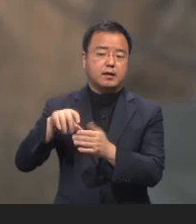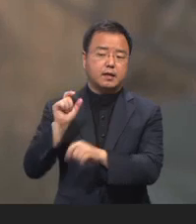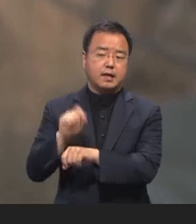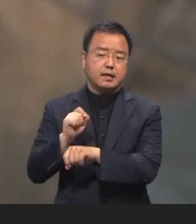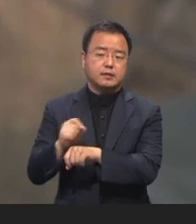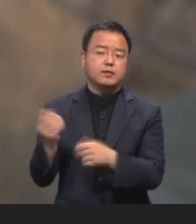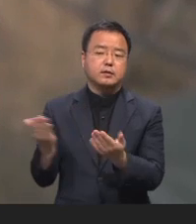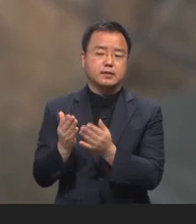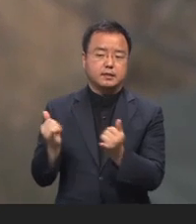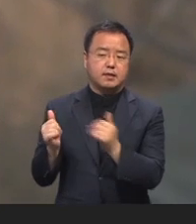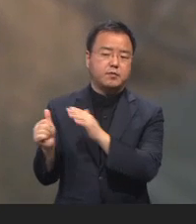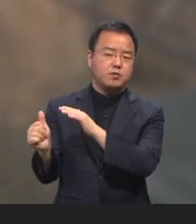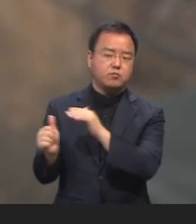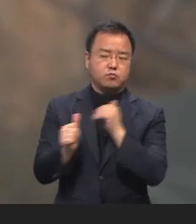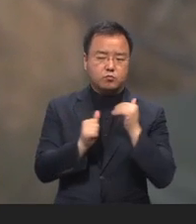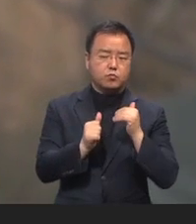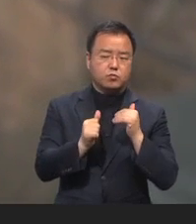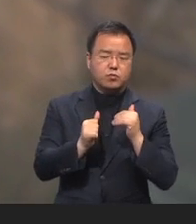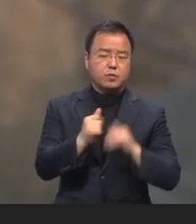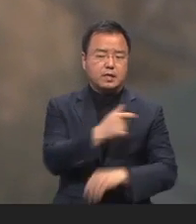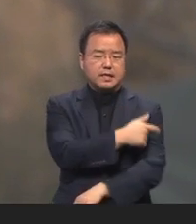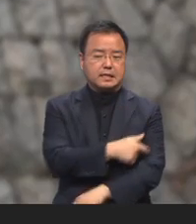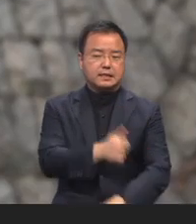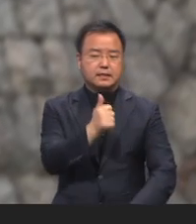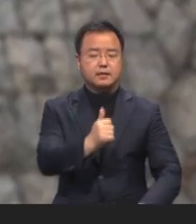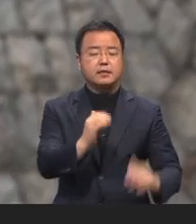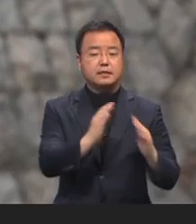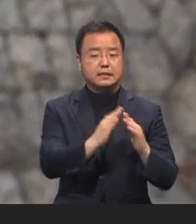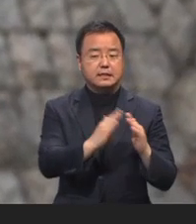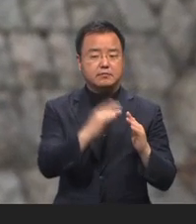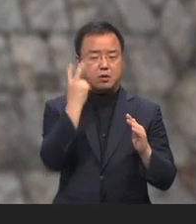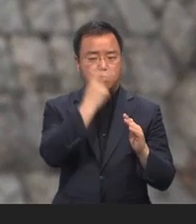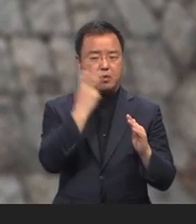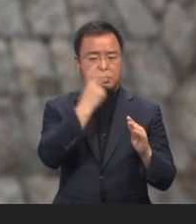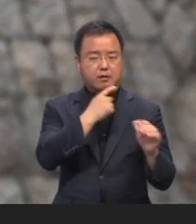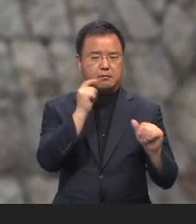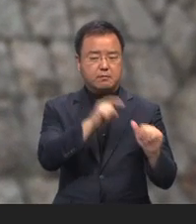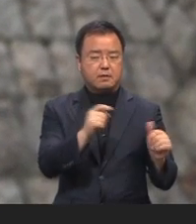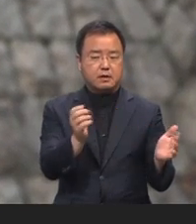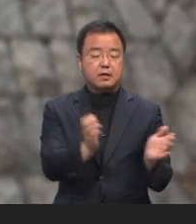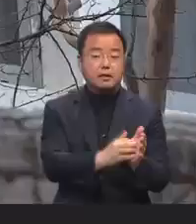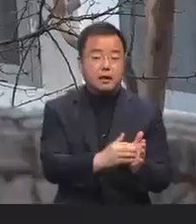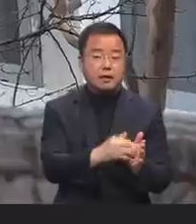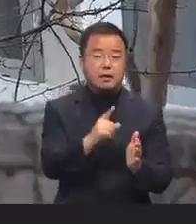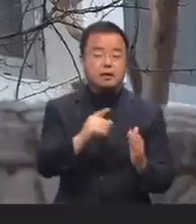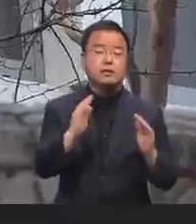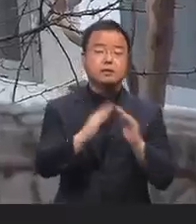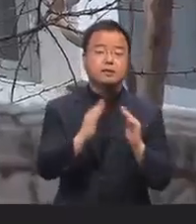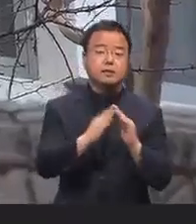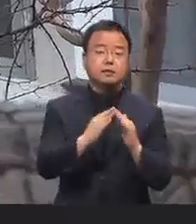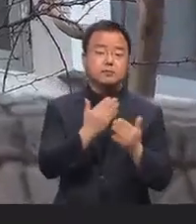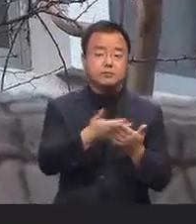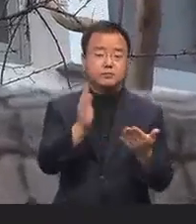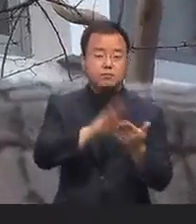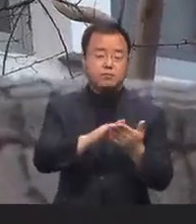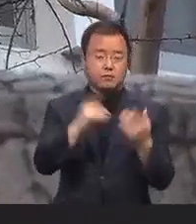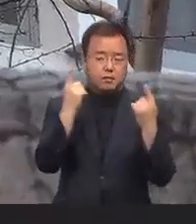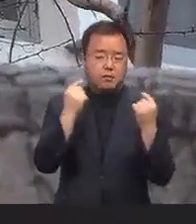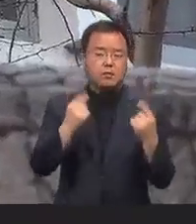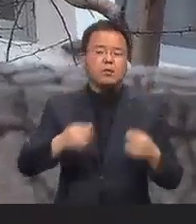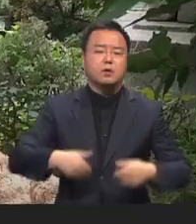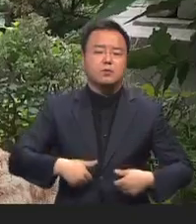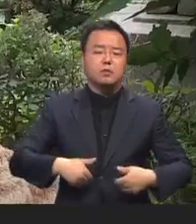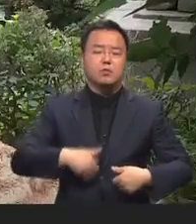다 이사장 저택 관리를 시킨 겁니다 이런 일은 이사장 저택에 유지보수가 필요할 때마다 반복되었습니다